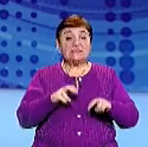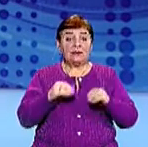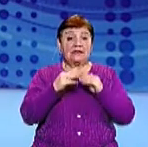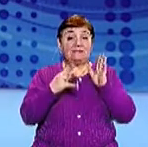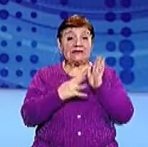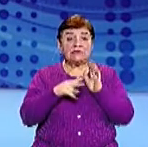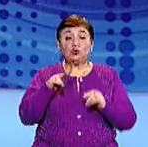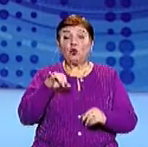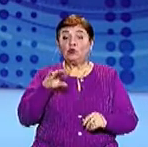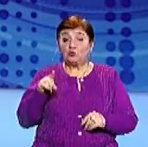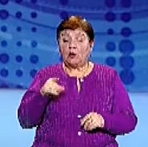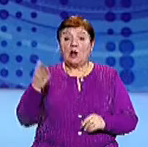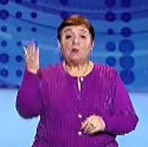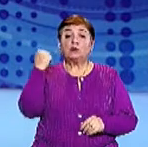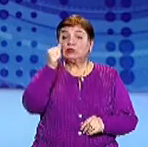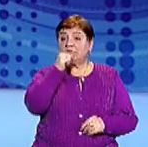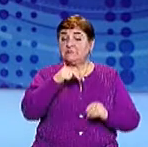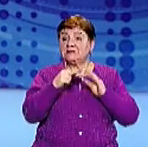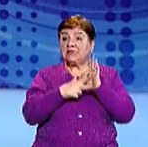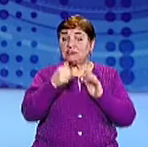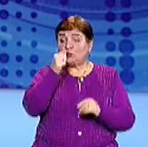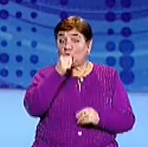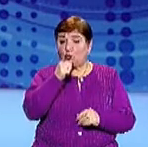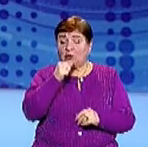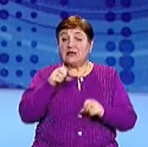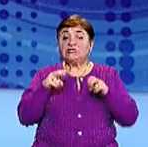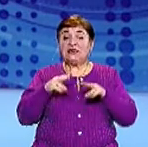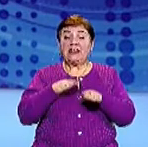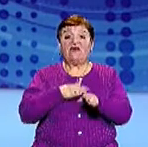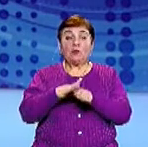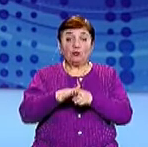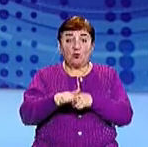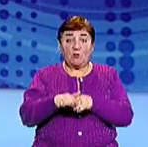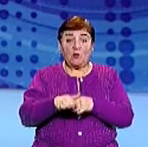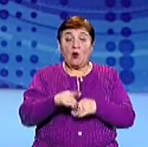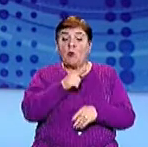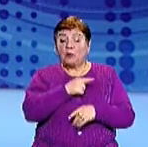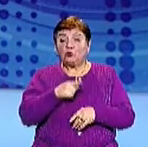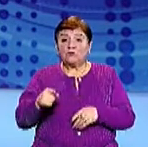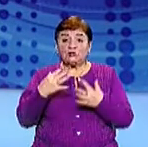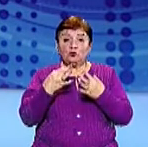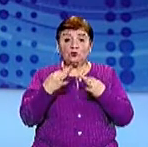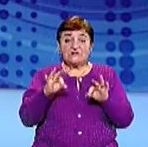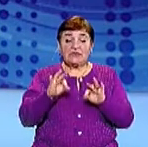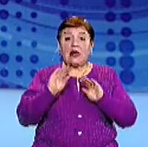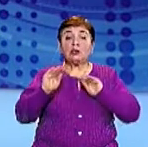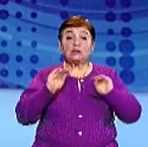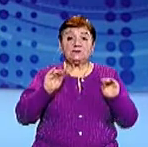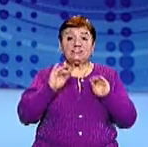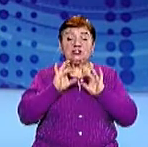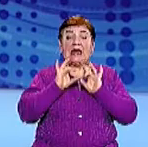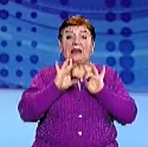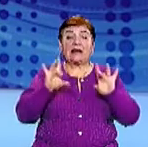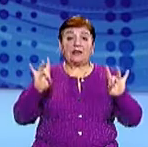19 лютого. Нагадаю, торік, 18 вересня, члени виконкому відмовили підприємцям у продовженні дозволів на розміщення об'єктів зовнішньої